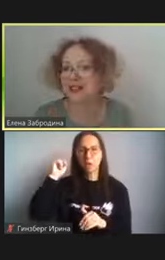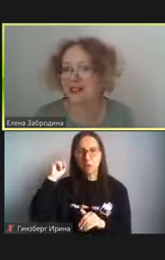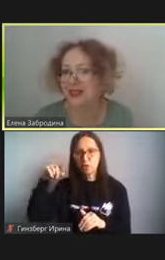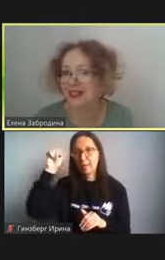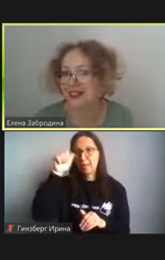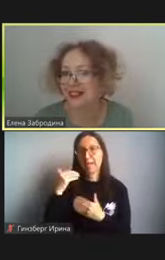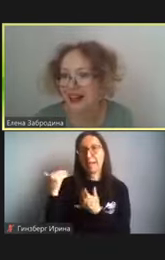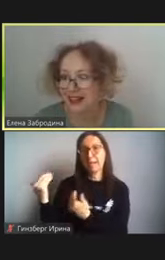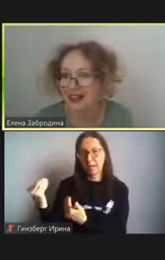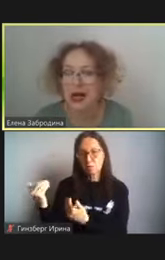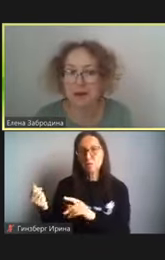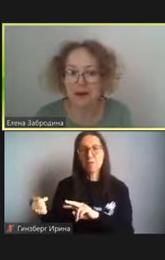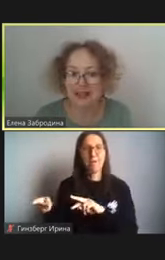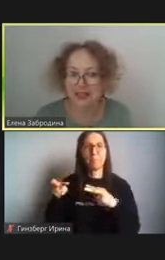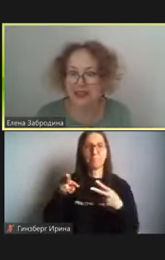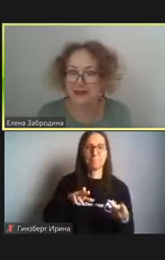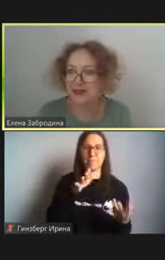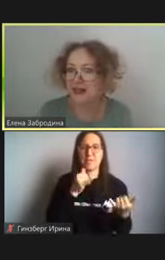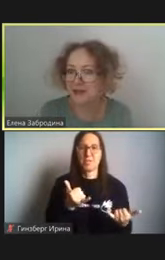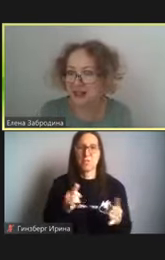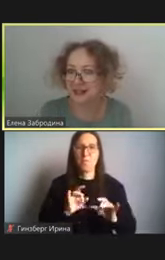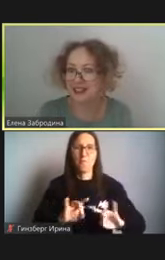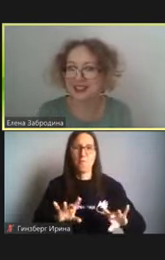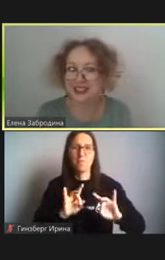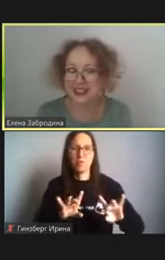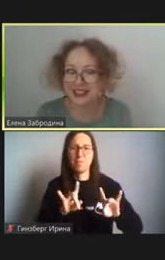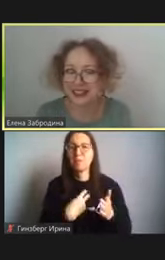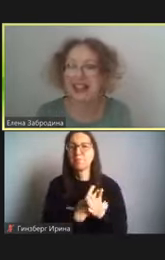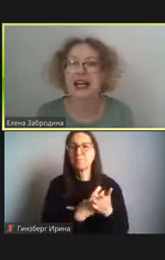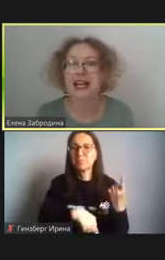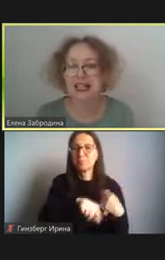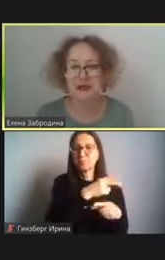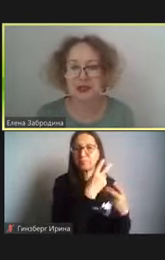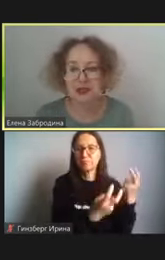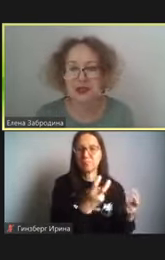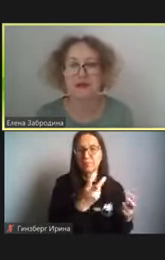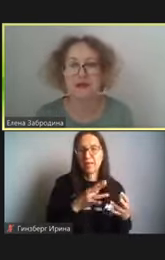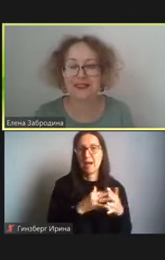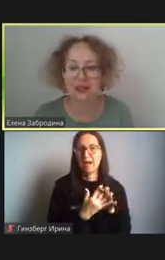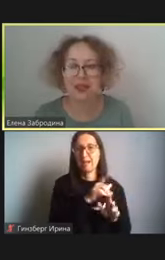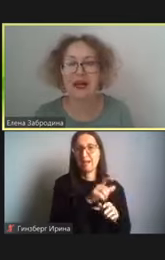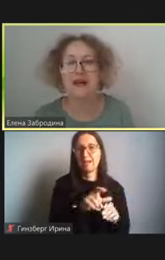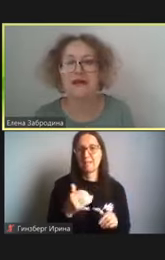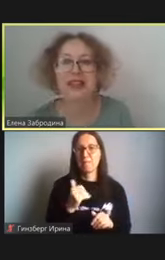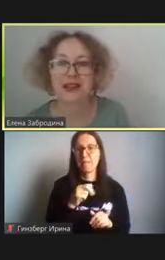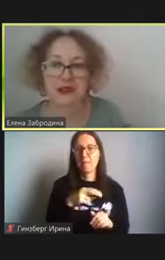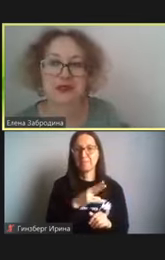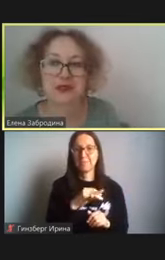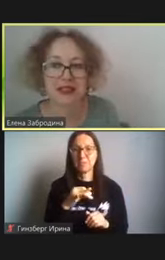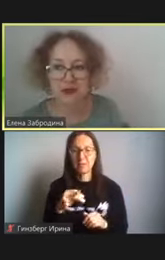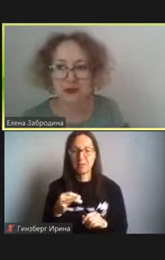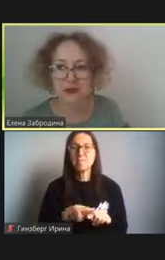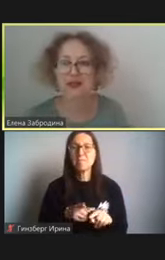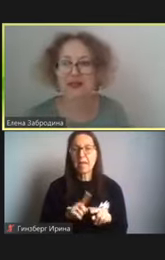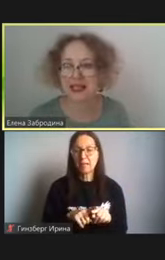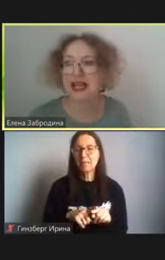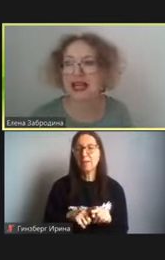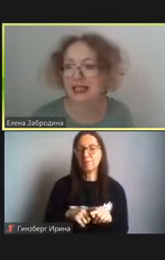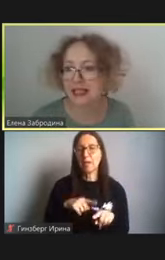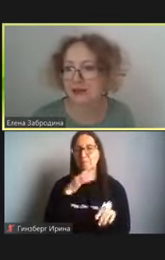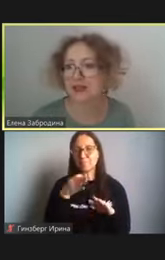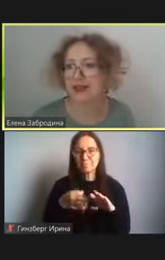на современный лад, показывая фламандских крестьян, это все вот как бы выдает его знакомство